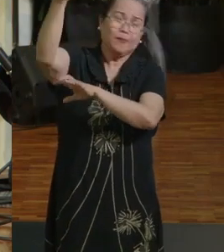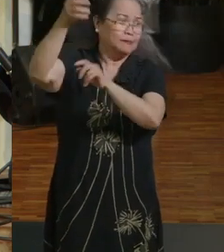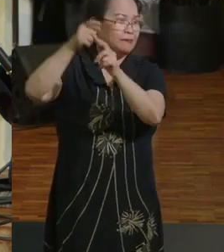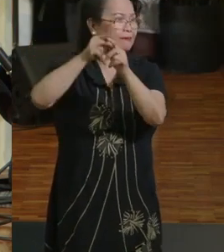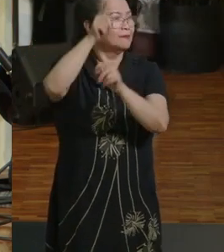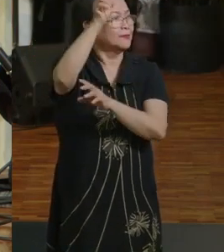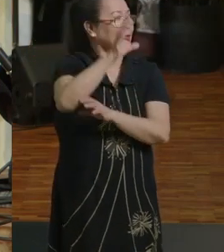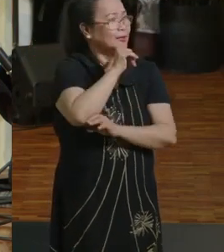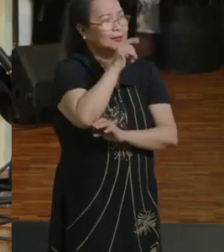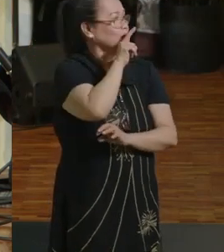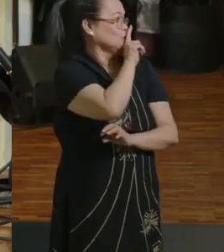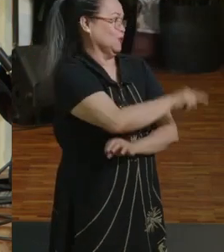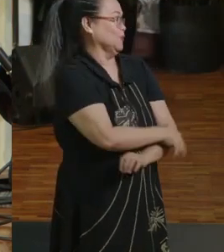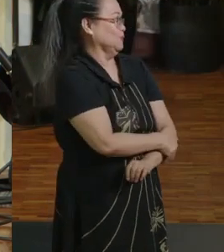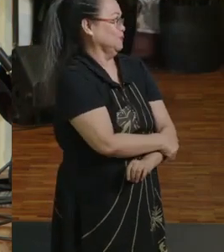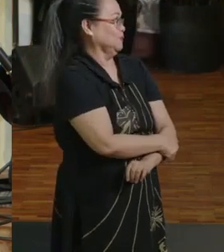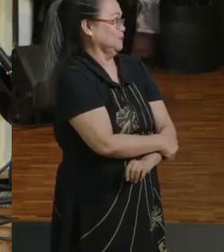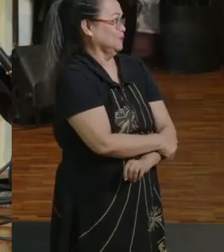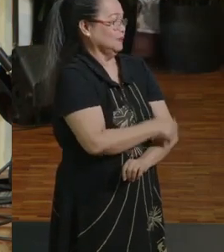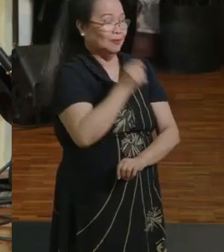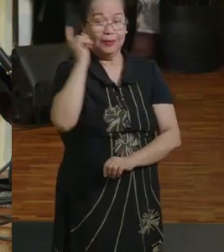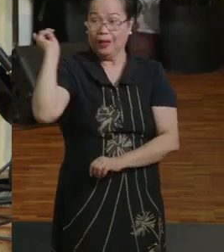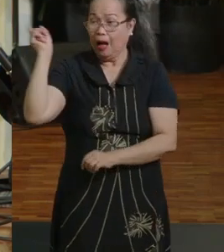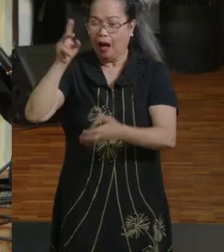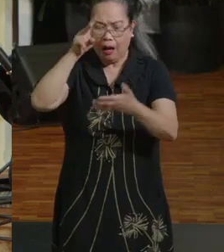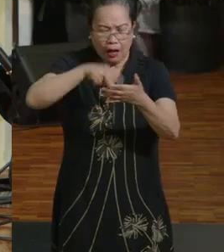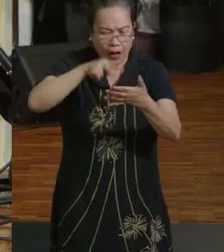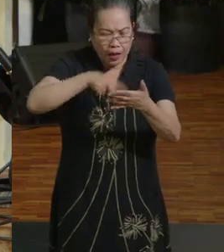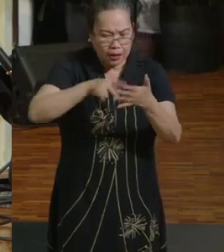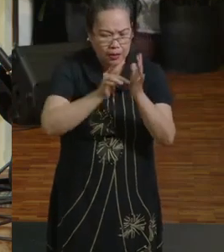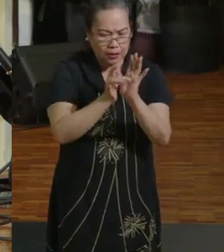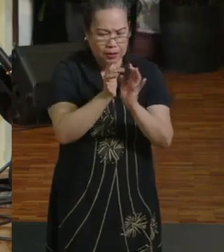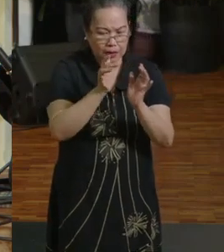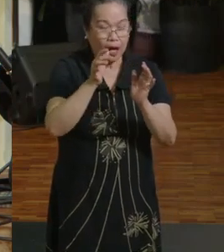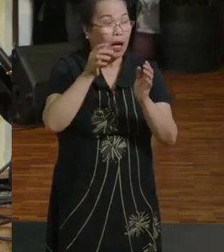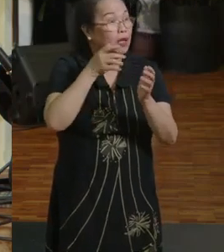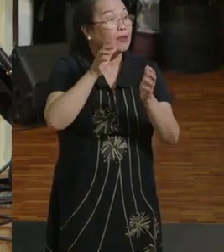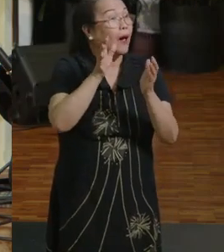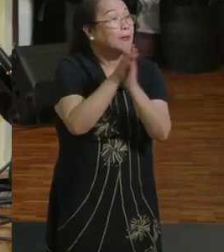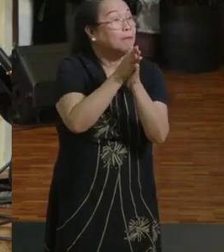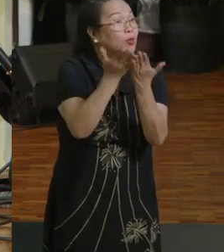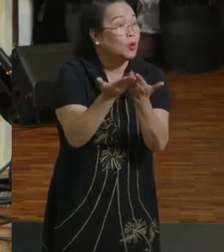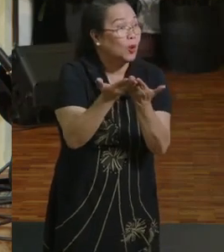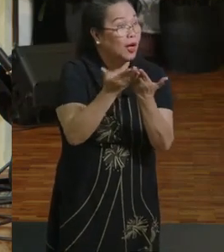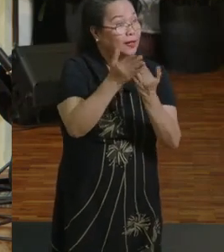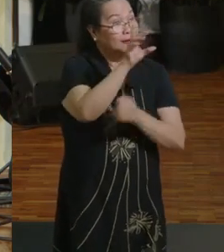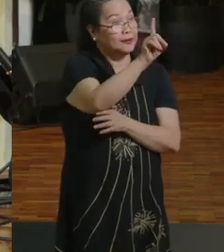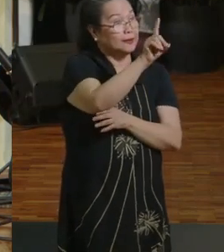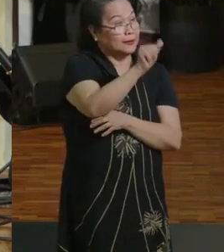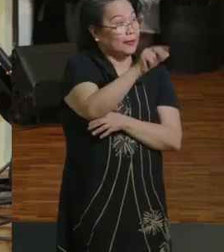Blasphemy. Binasa ko po yung libro. Pinanood ko po yung pelikula.